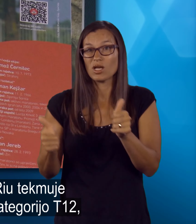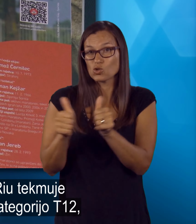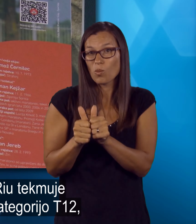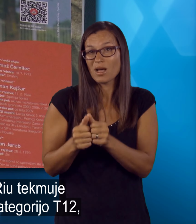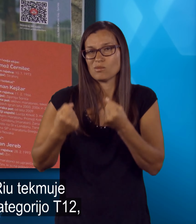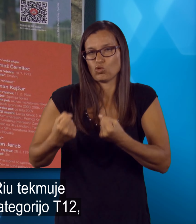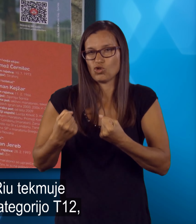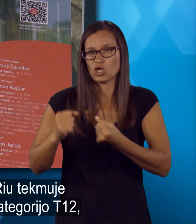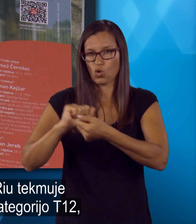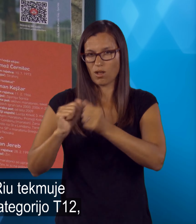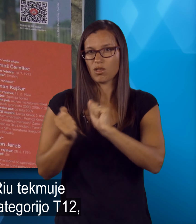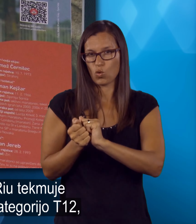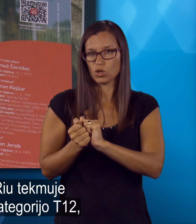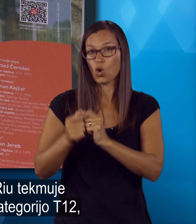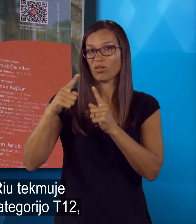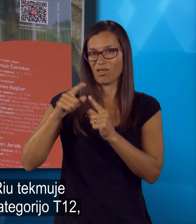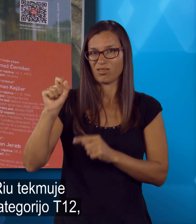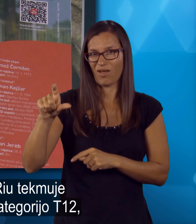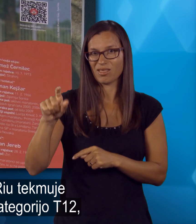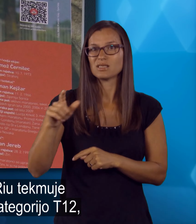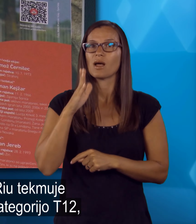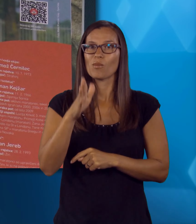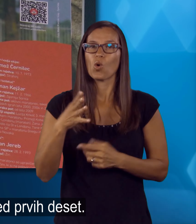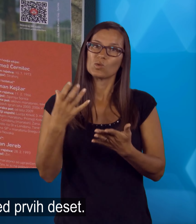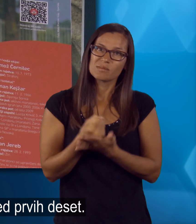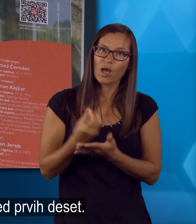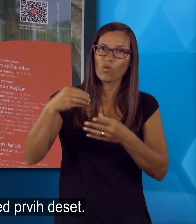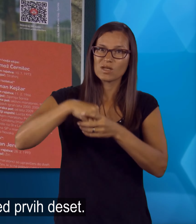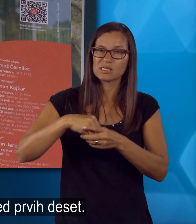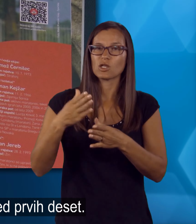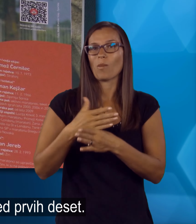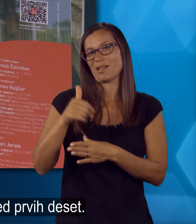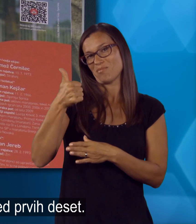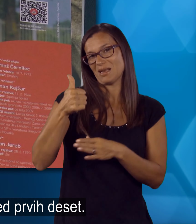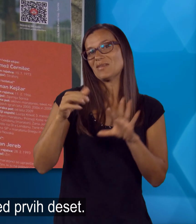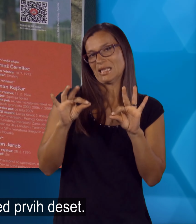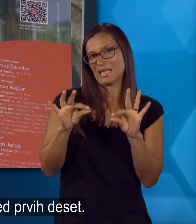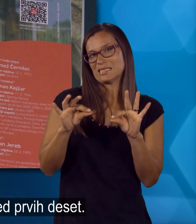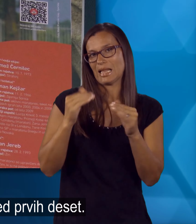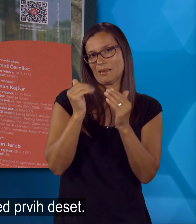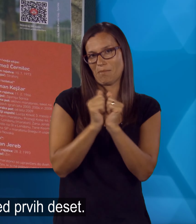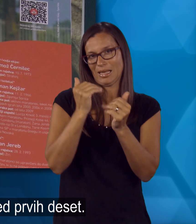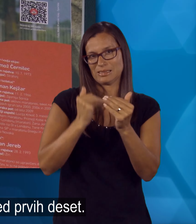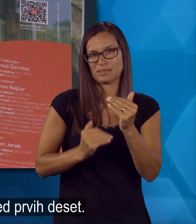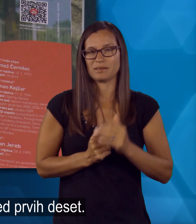skupaj z močnejšo kategorijo T12, bo uspeh že v vrstitev med prvih deset.